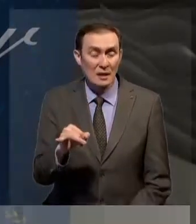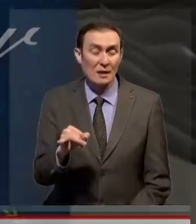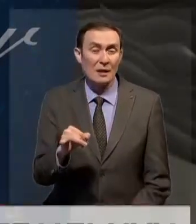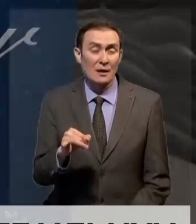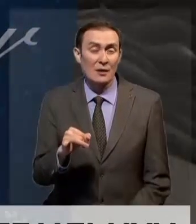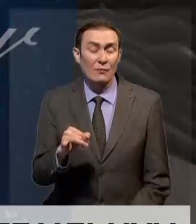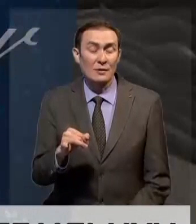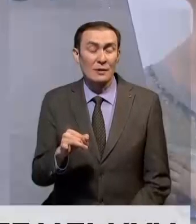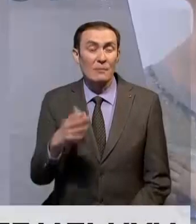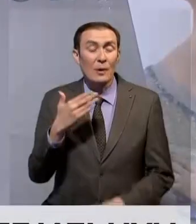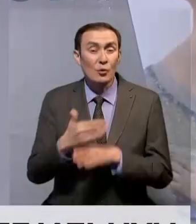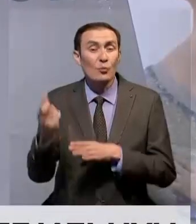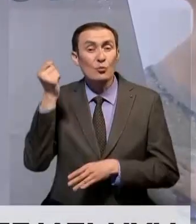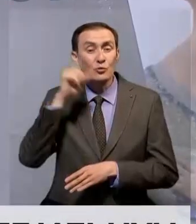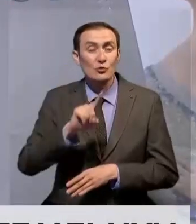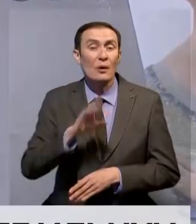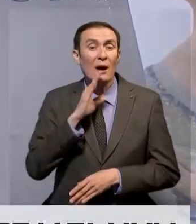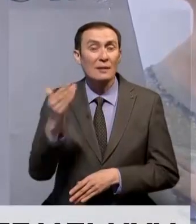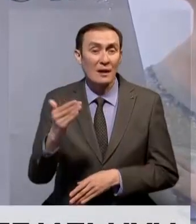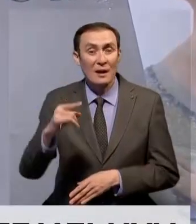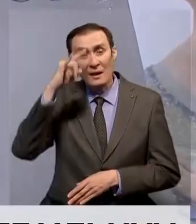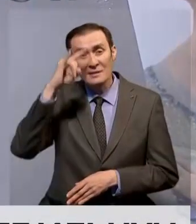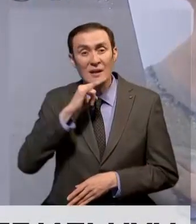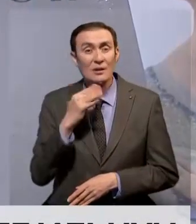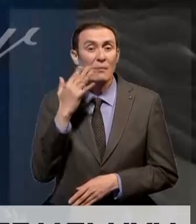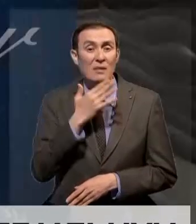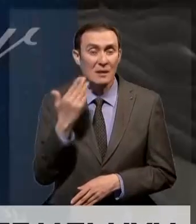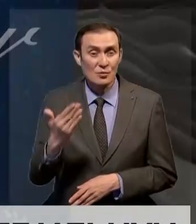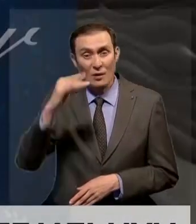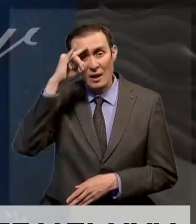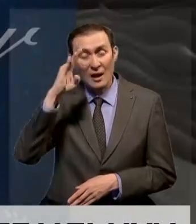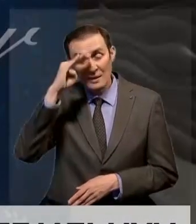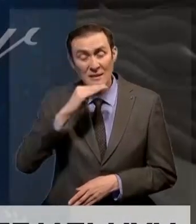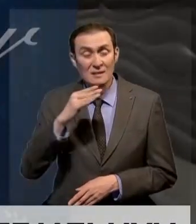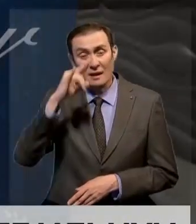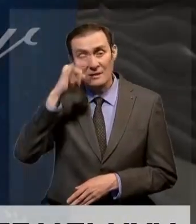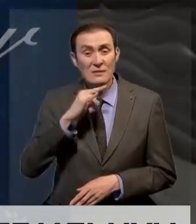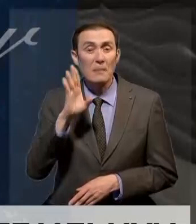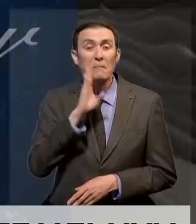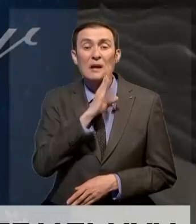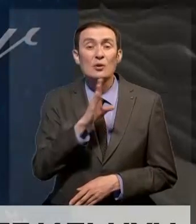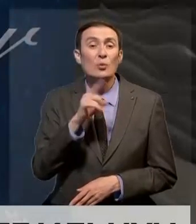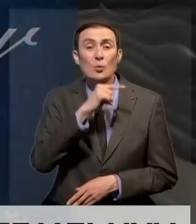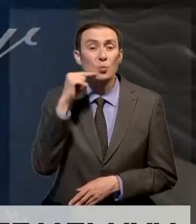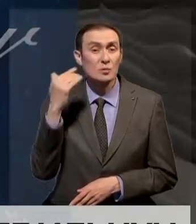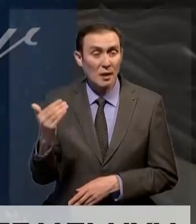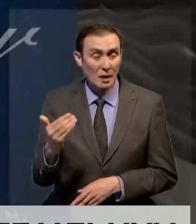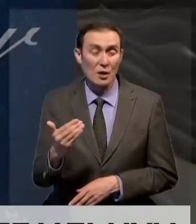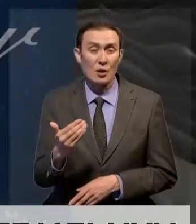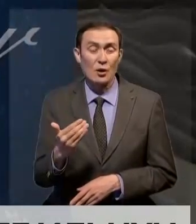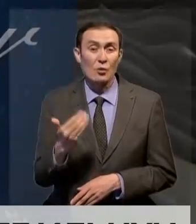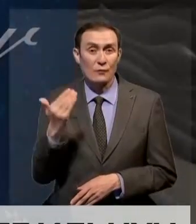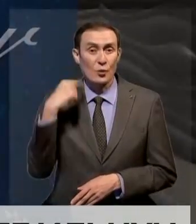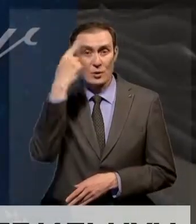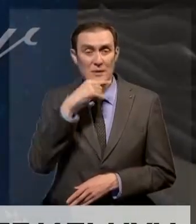нашему исследованию выяснилось, что она казашка, отец казах, мать русская. Но в ее